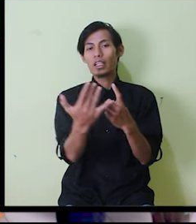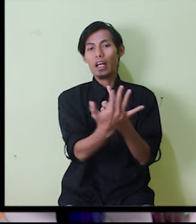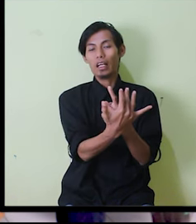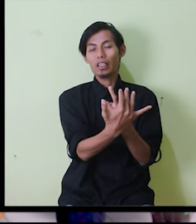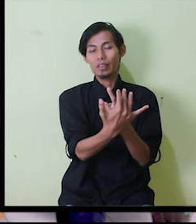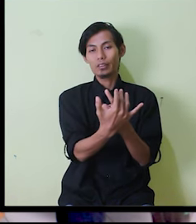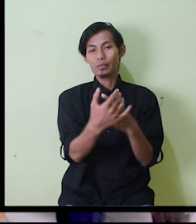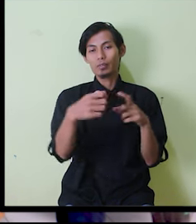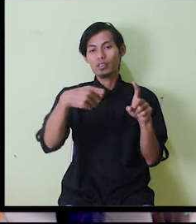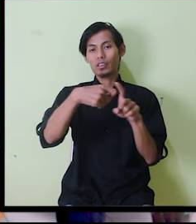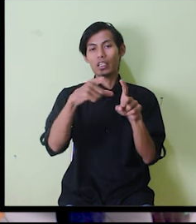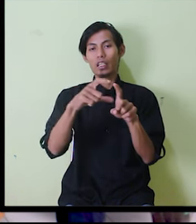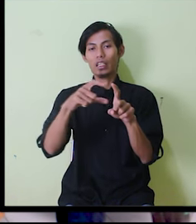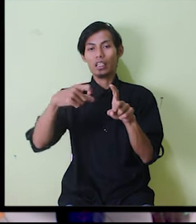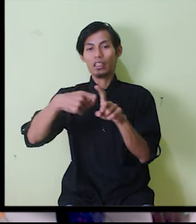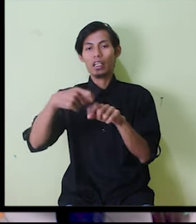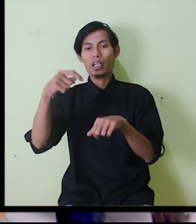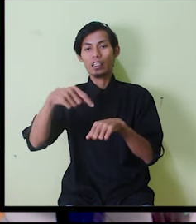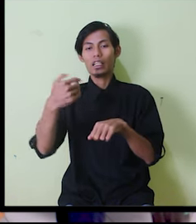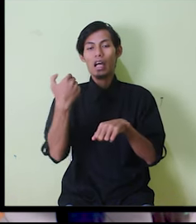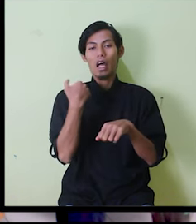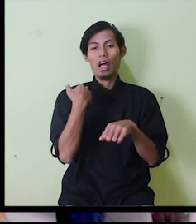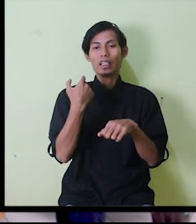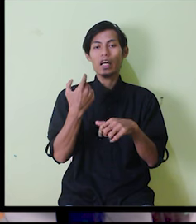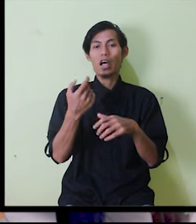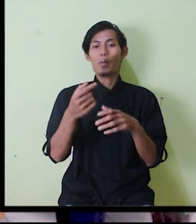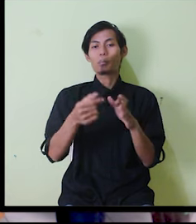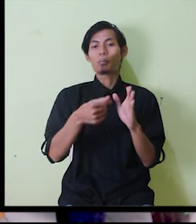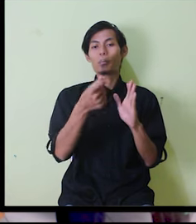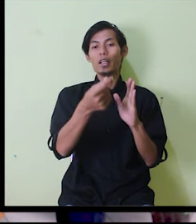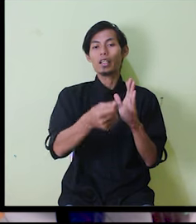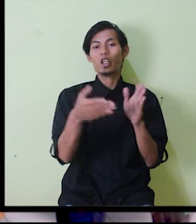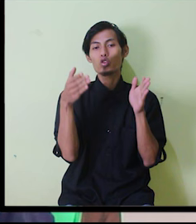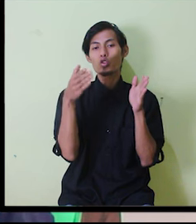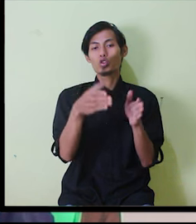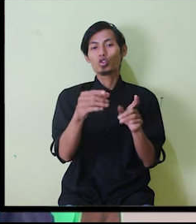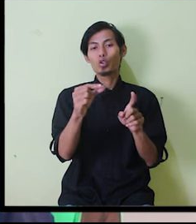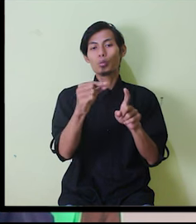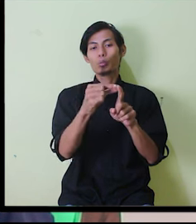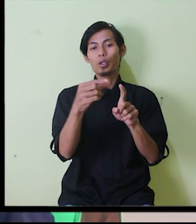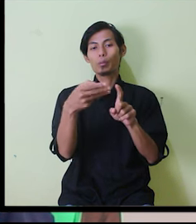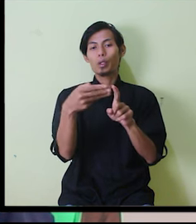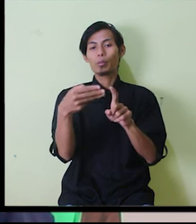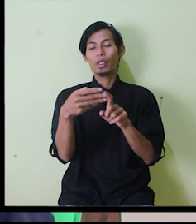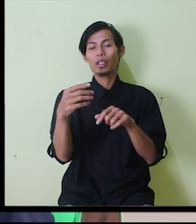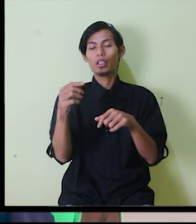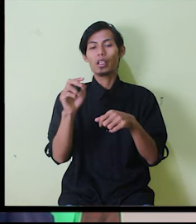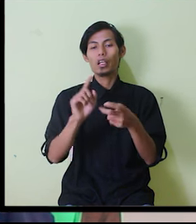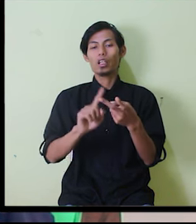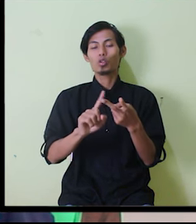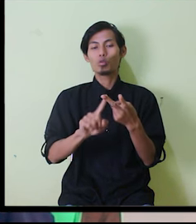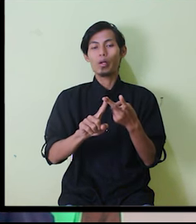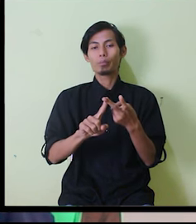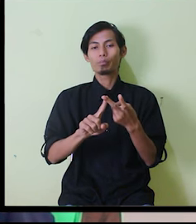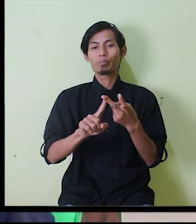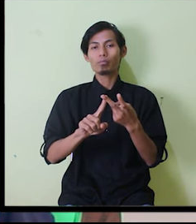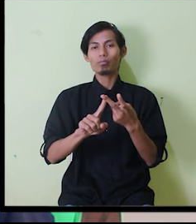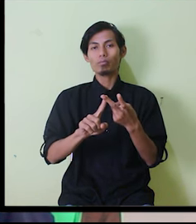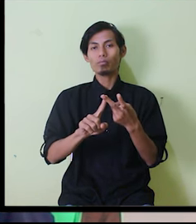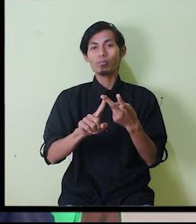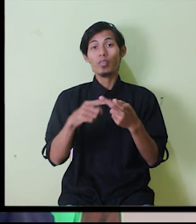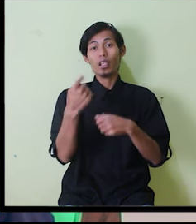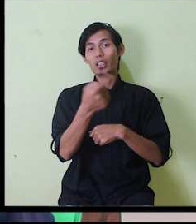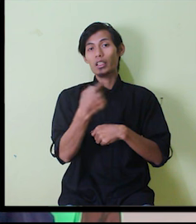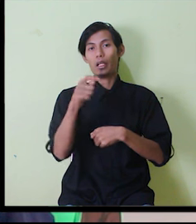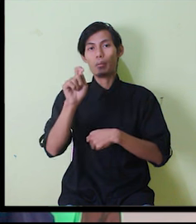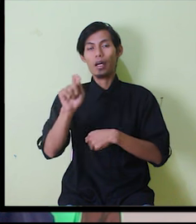kikka ini ada pelayanan pembayaran online PBB khusus wbb nah terus yang kedua tantangannya ini